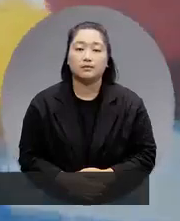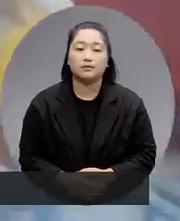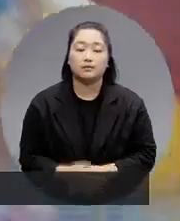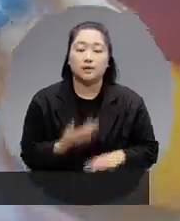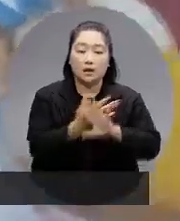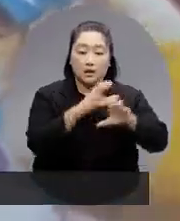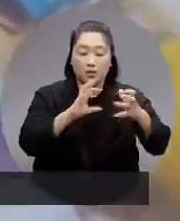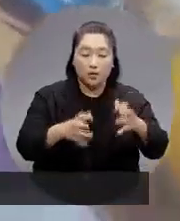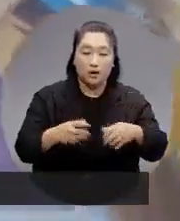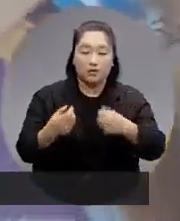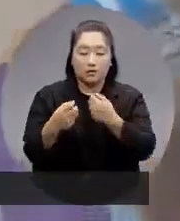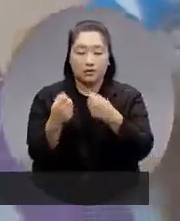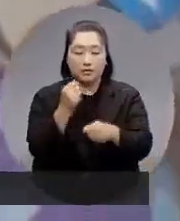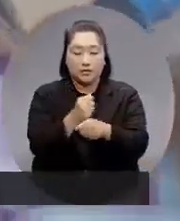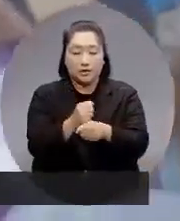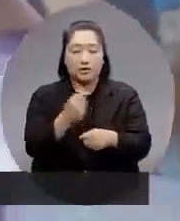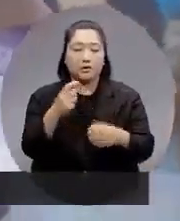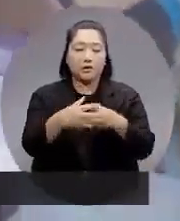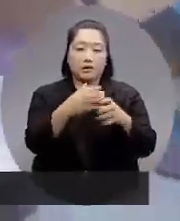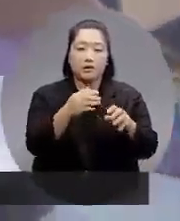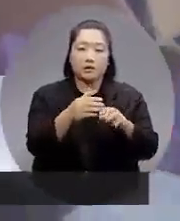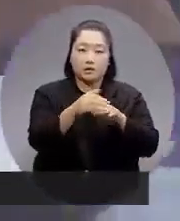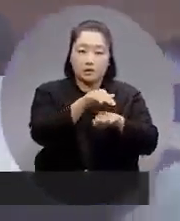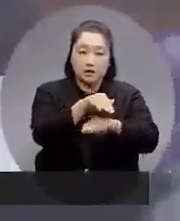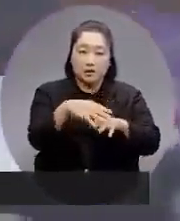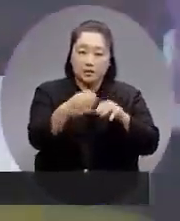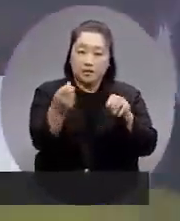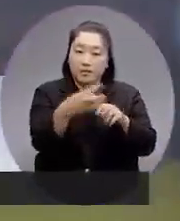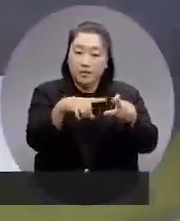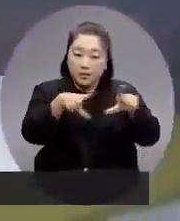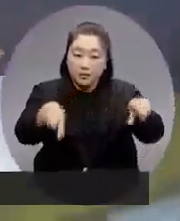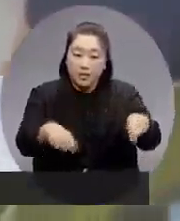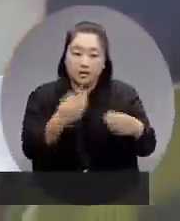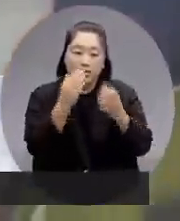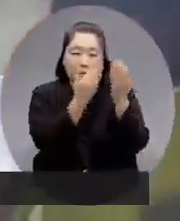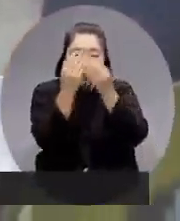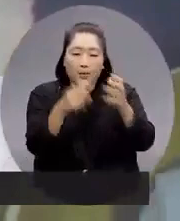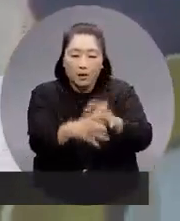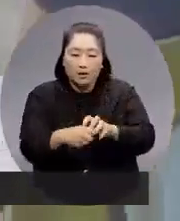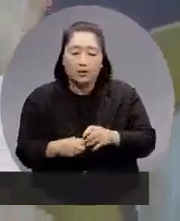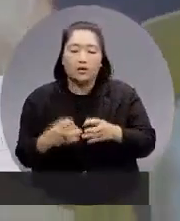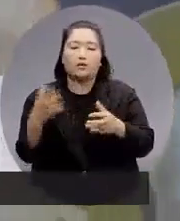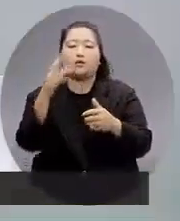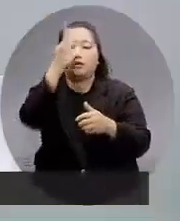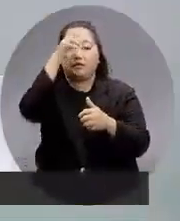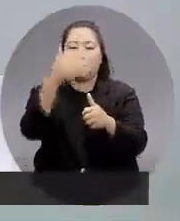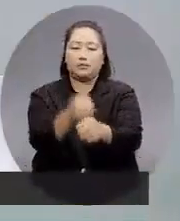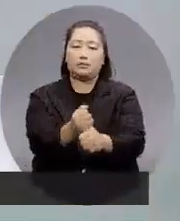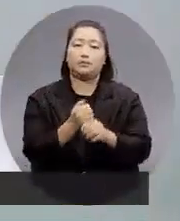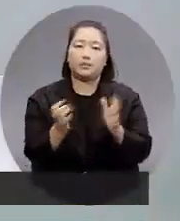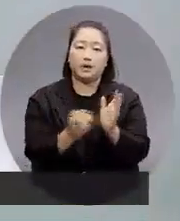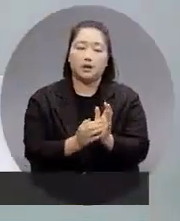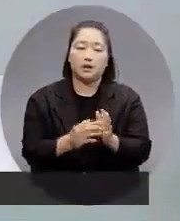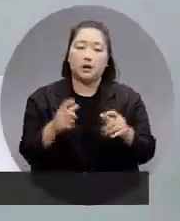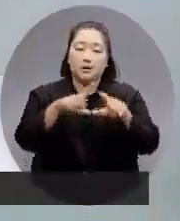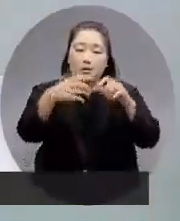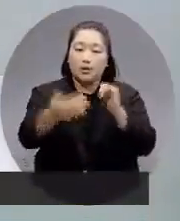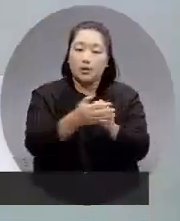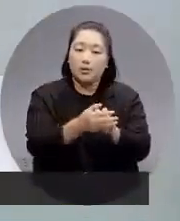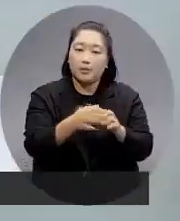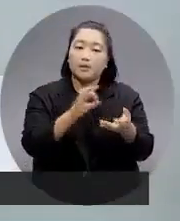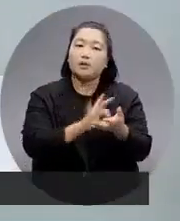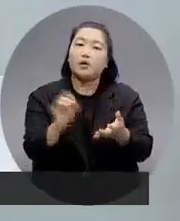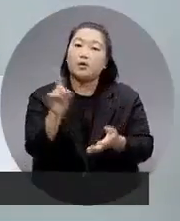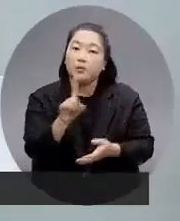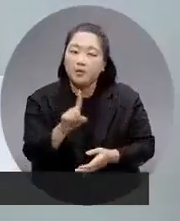해외에서 위조한 자동차 번호판을 몰래 들여와 국내에 유통한 일당이 경찰에 붙잡혔습니다 이 번호판 어디에 쓰였을